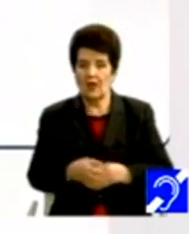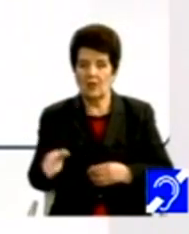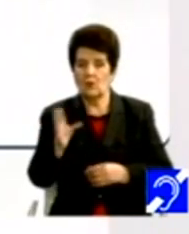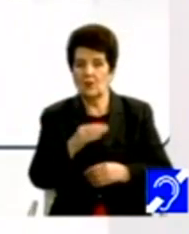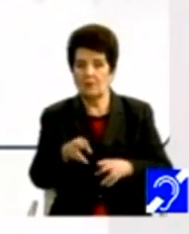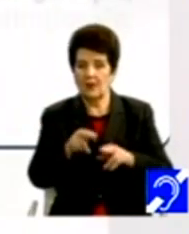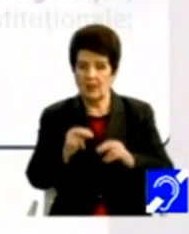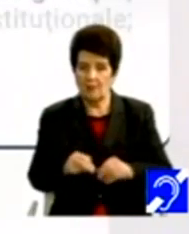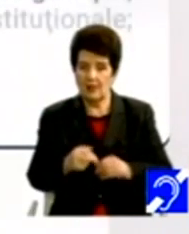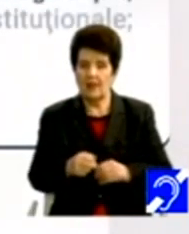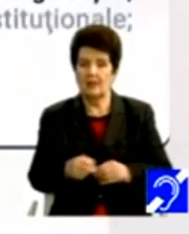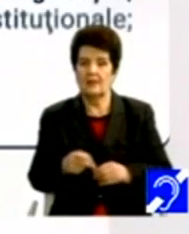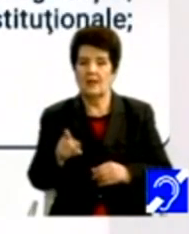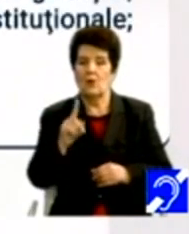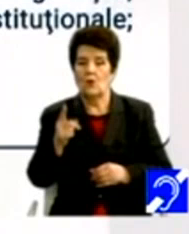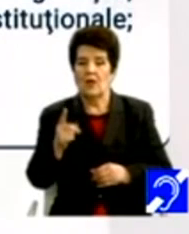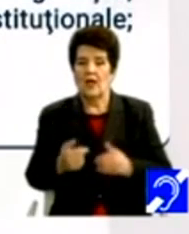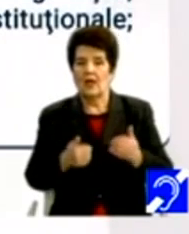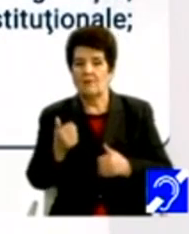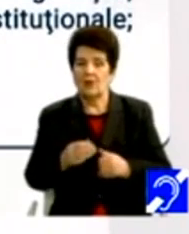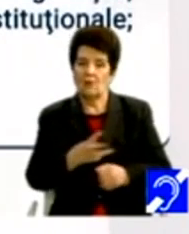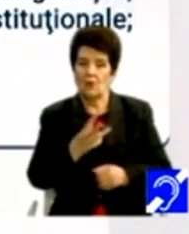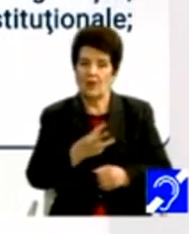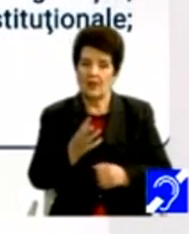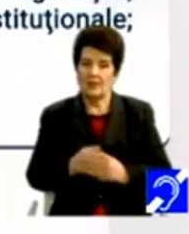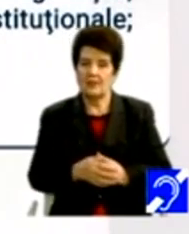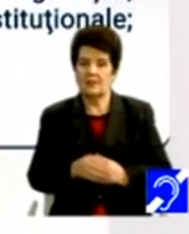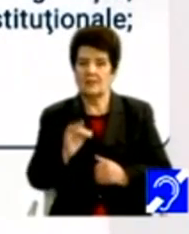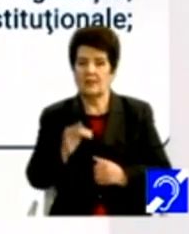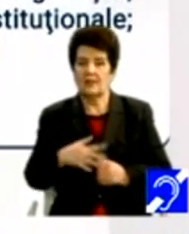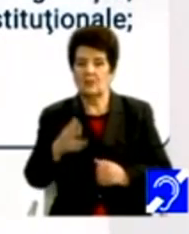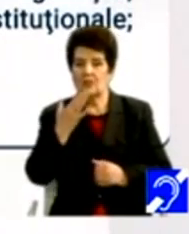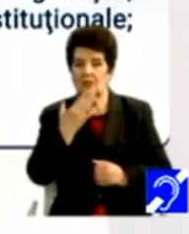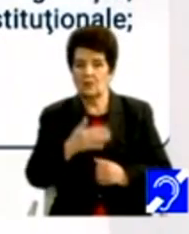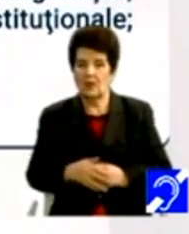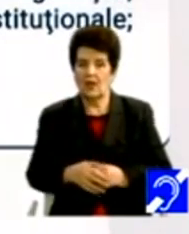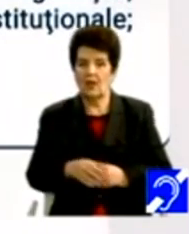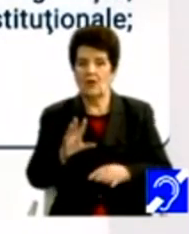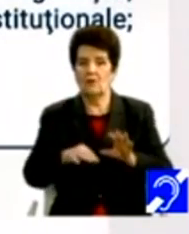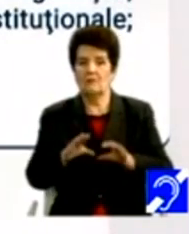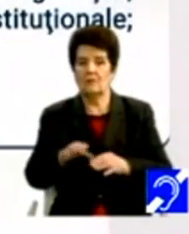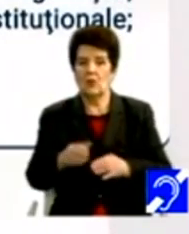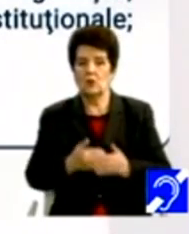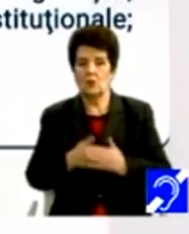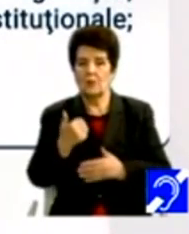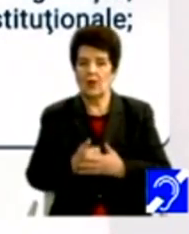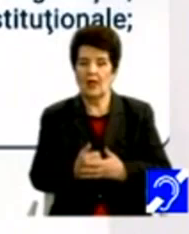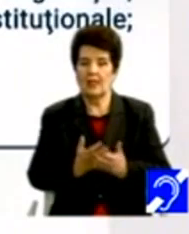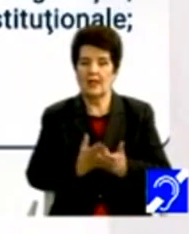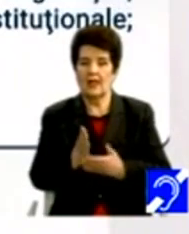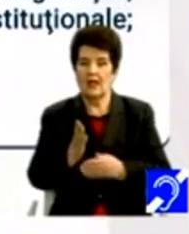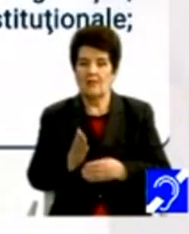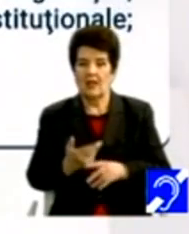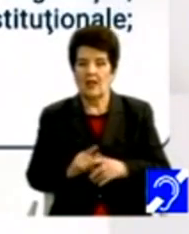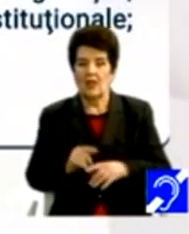cere Parlamentului să-și exprime prin referendum voința asupra problemelor de interes național, conferă grade superioare de clasificare lucrătorilor